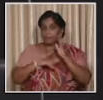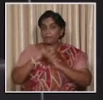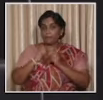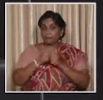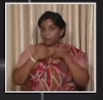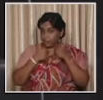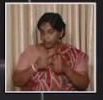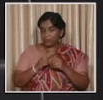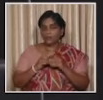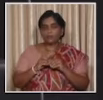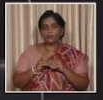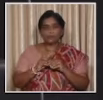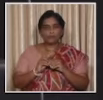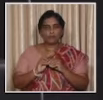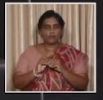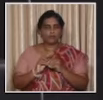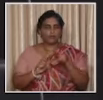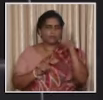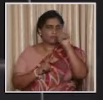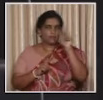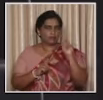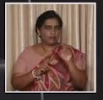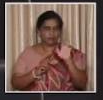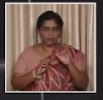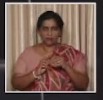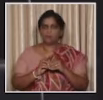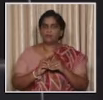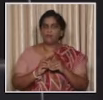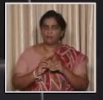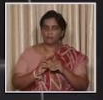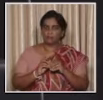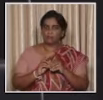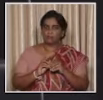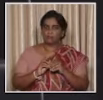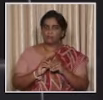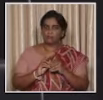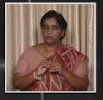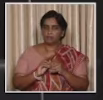කරාදයි කියන ප්‍රශ්නාර්ථයක් තිබෙනවා.